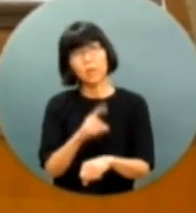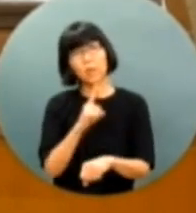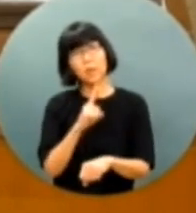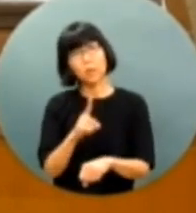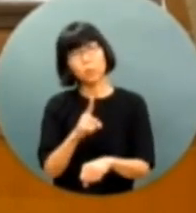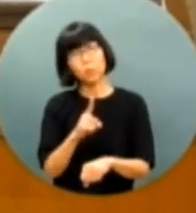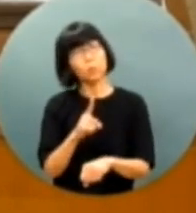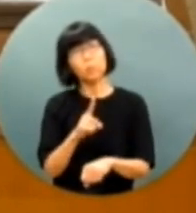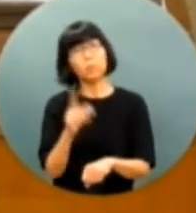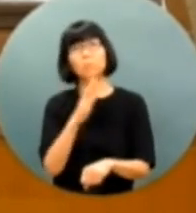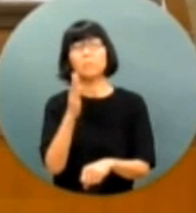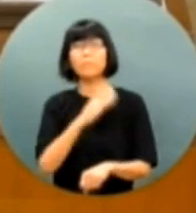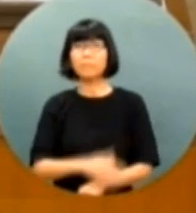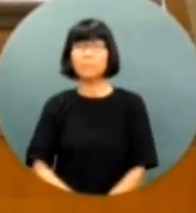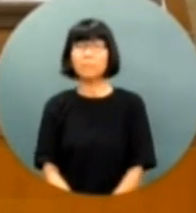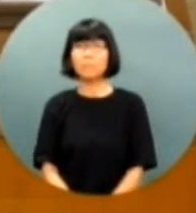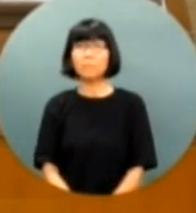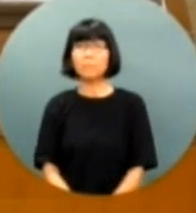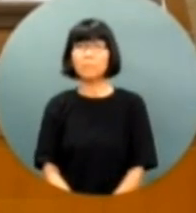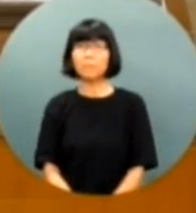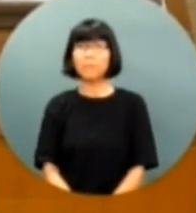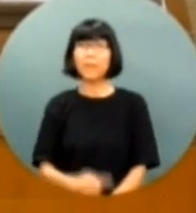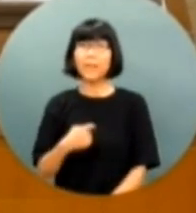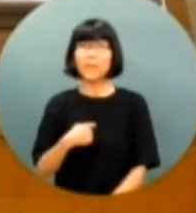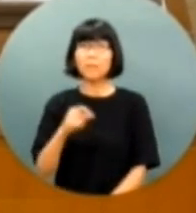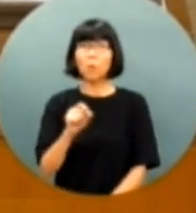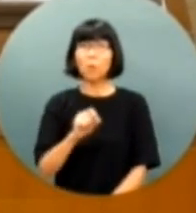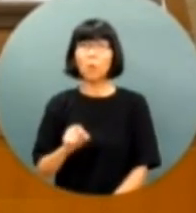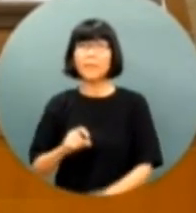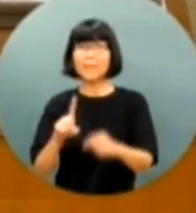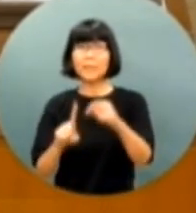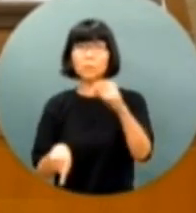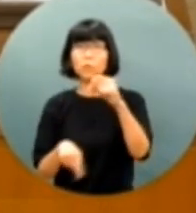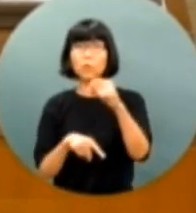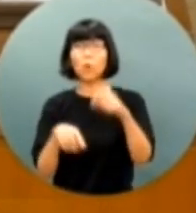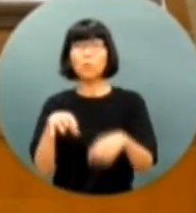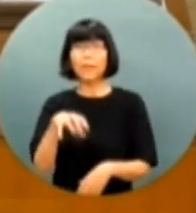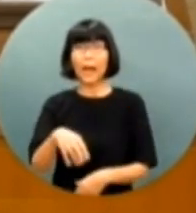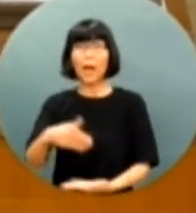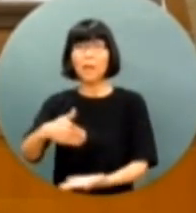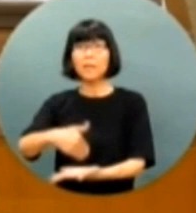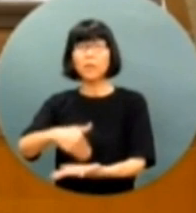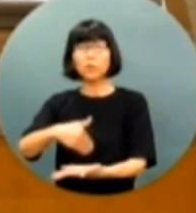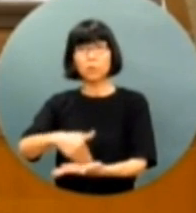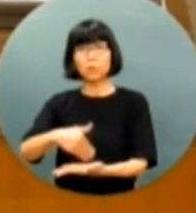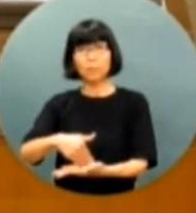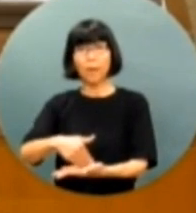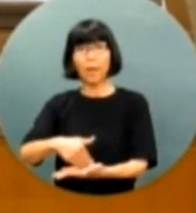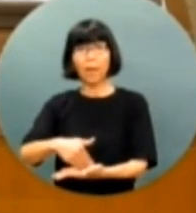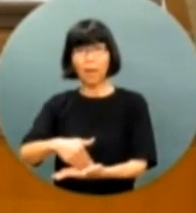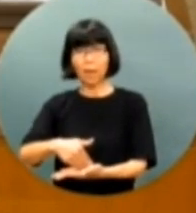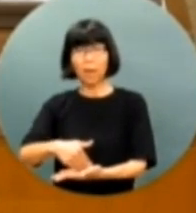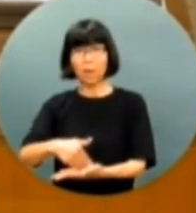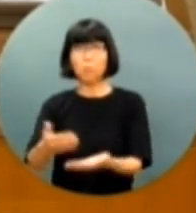でもございません。当時、私も事務局の方からですね、説明いただいた